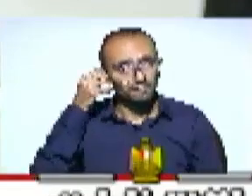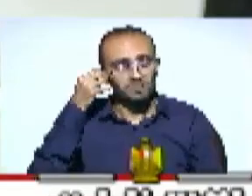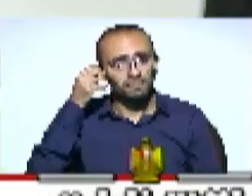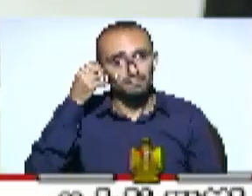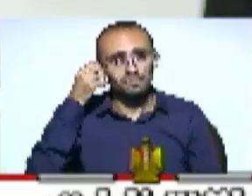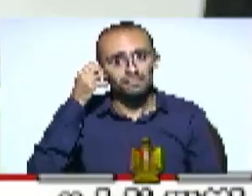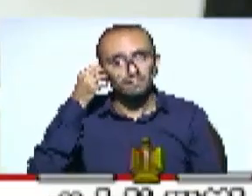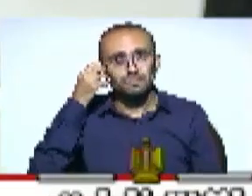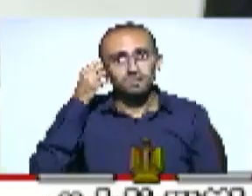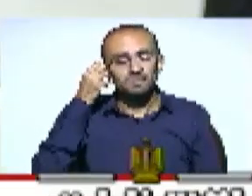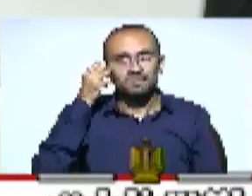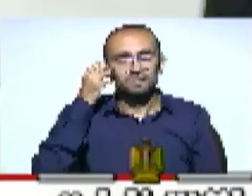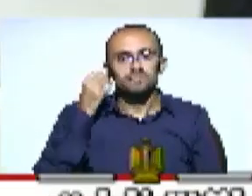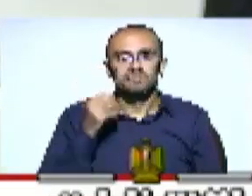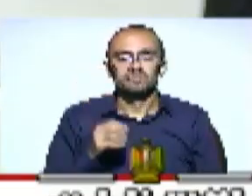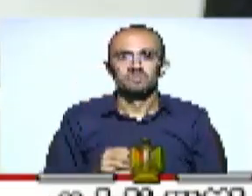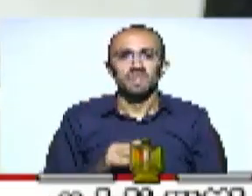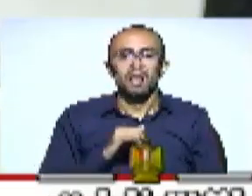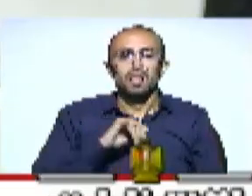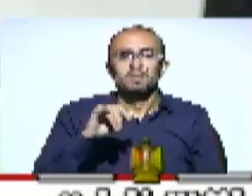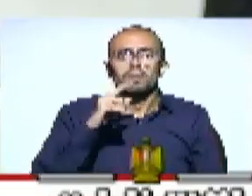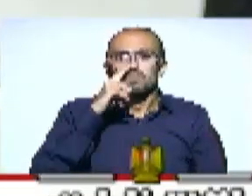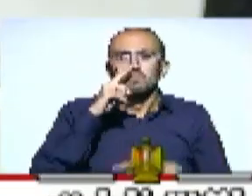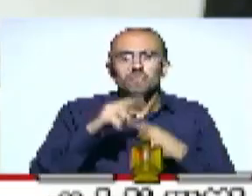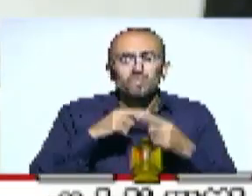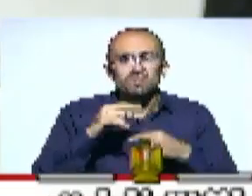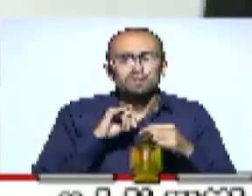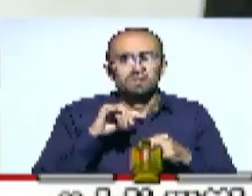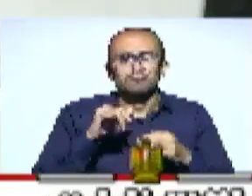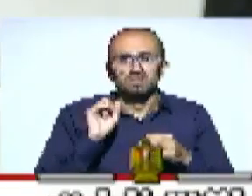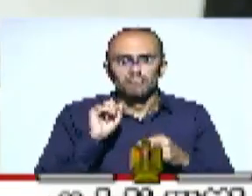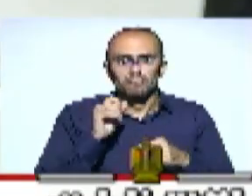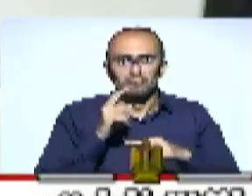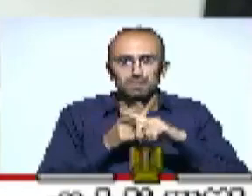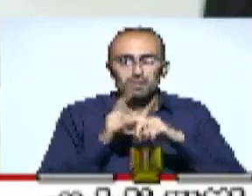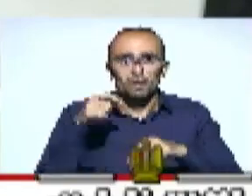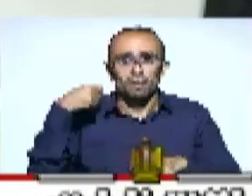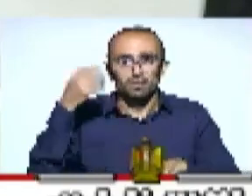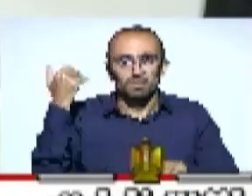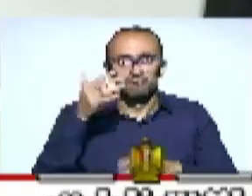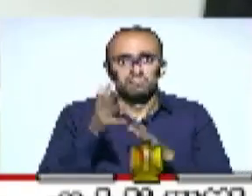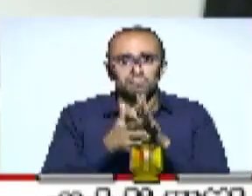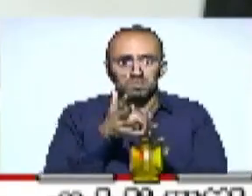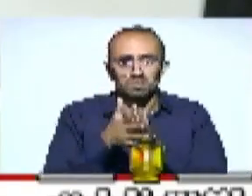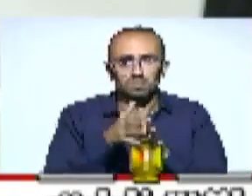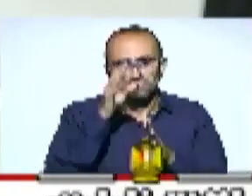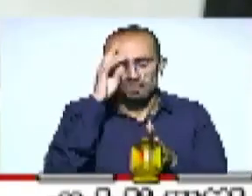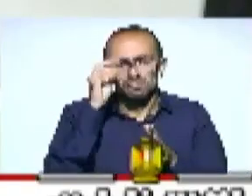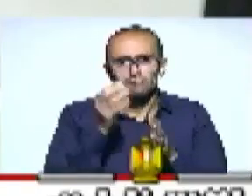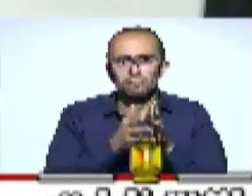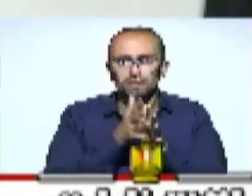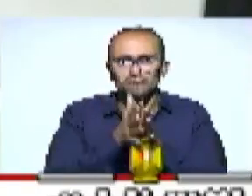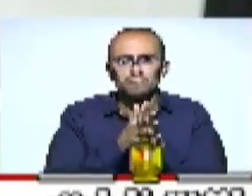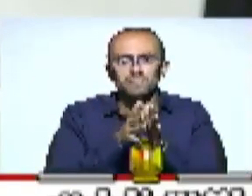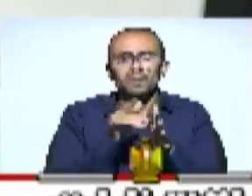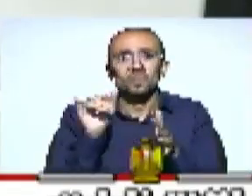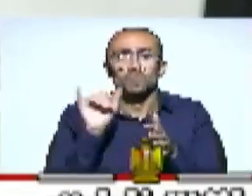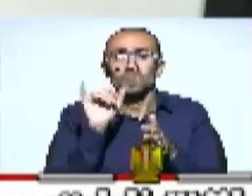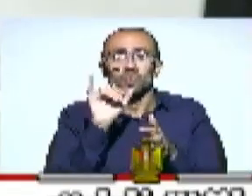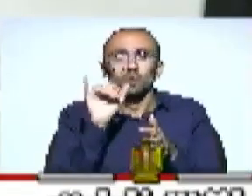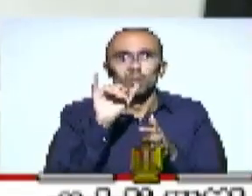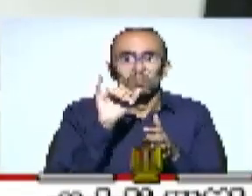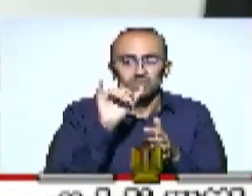يعني دايما متعودين ان اللمحه او الروح المصريه غالبه على كل شيء في مصر، حتى السيد الرئيس لما بيطلع كده ويبقى فيه